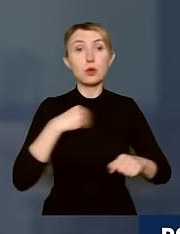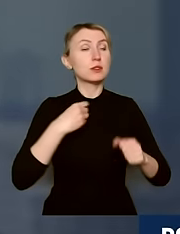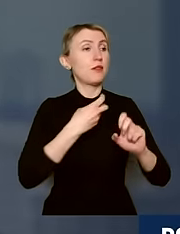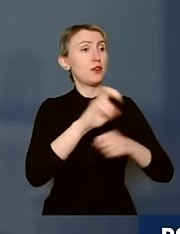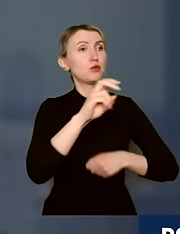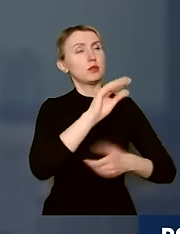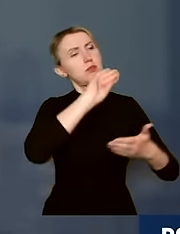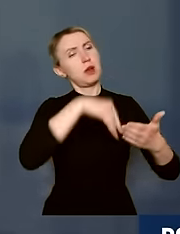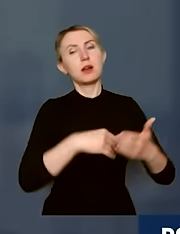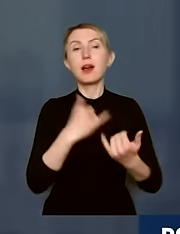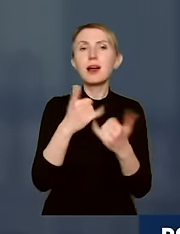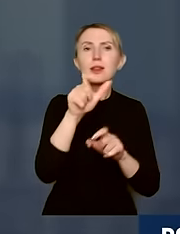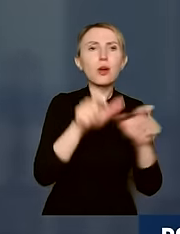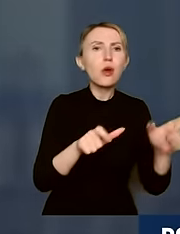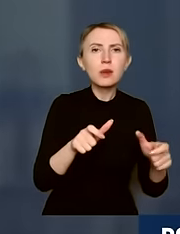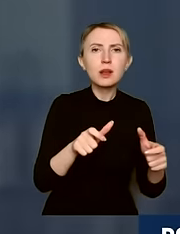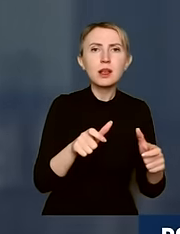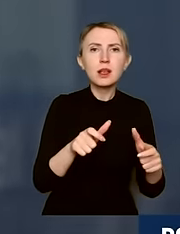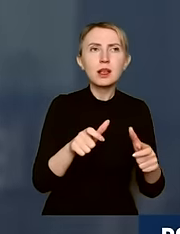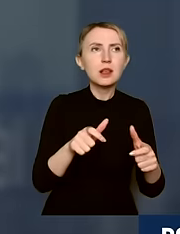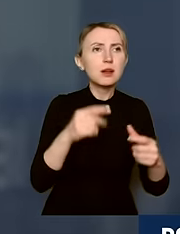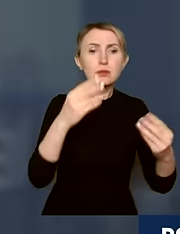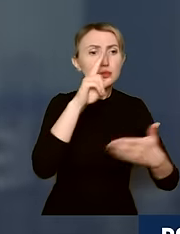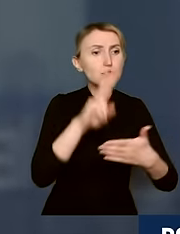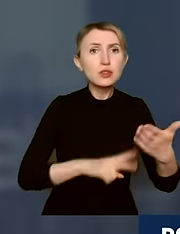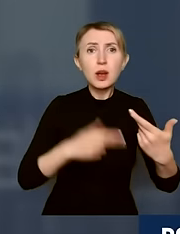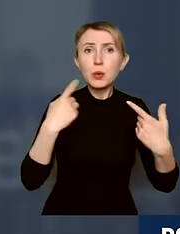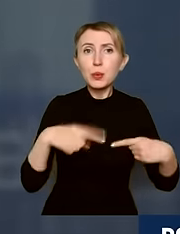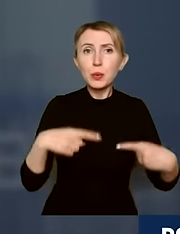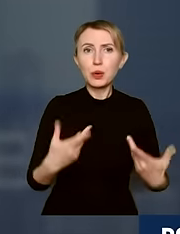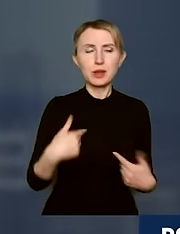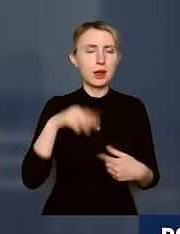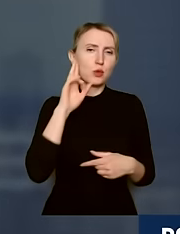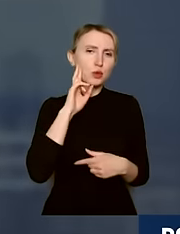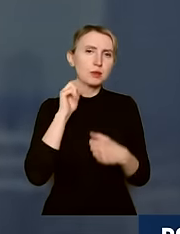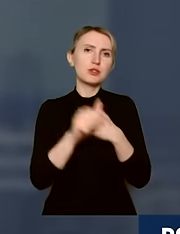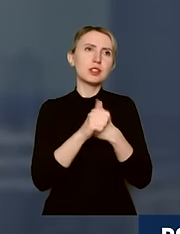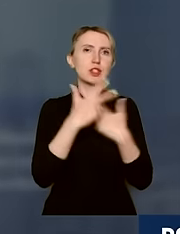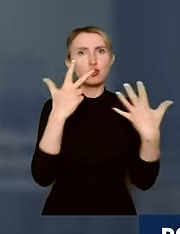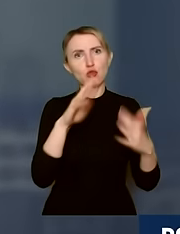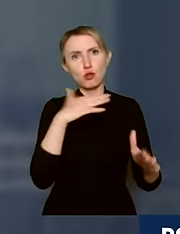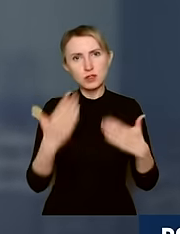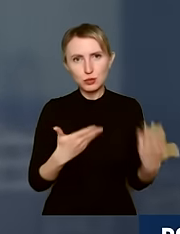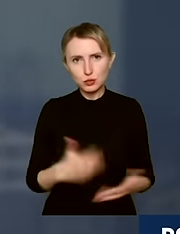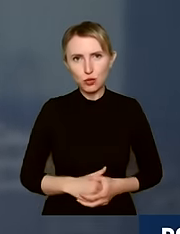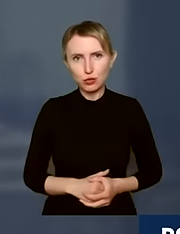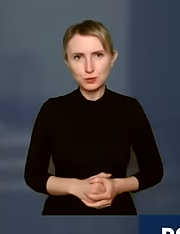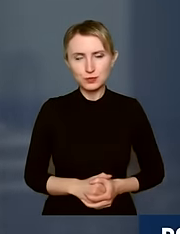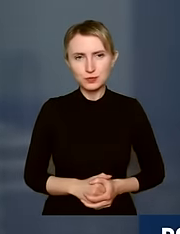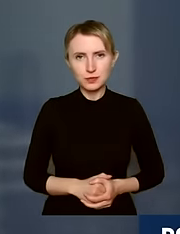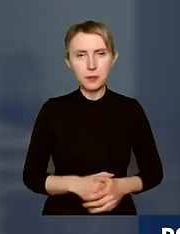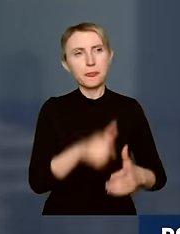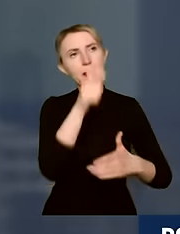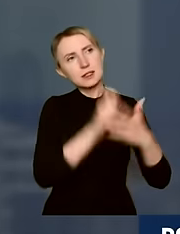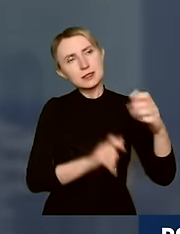A inni nawet nie pochylili się, żeby przeczytać to. Ja rozumiem, że to 68 stron, lista zarzutów,